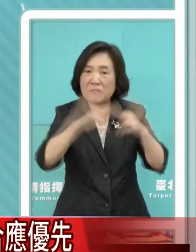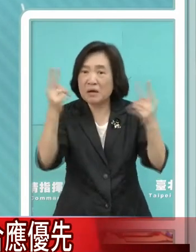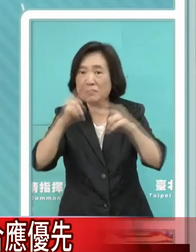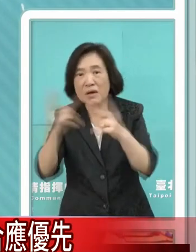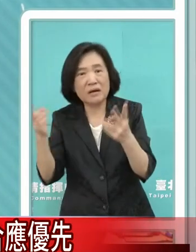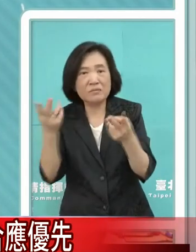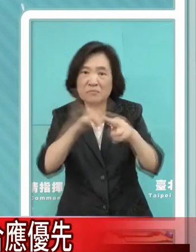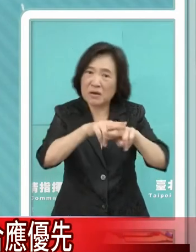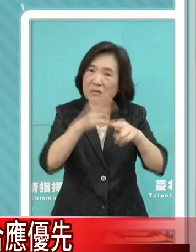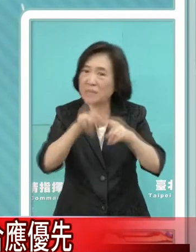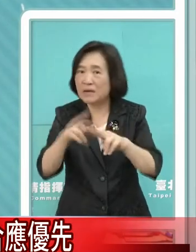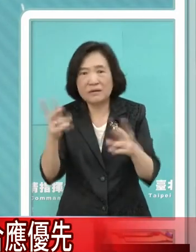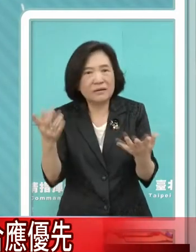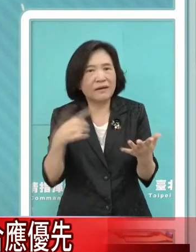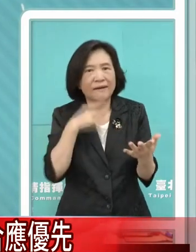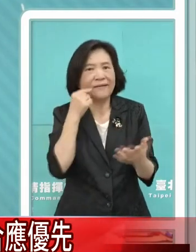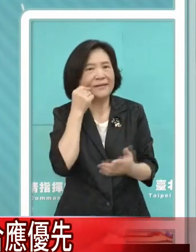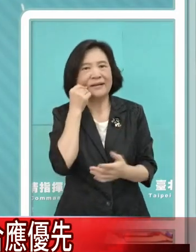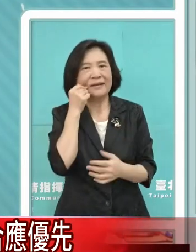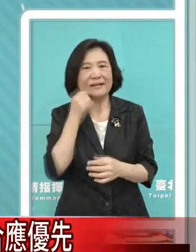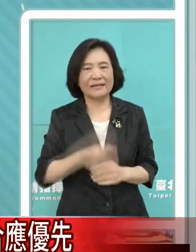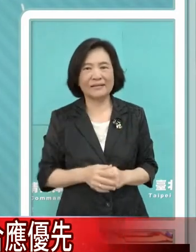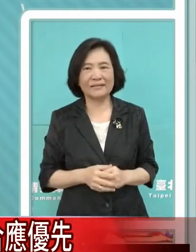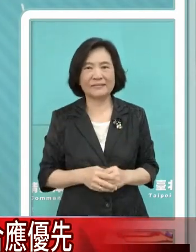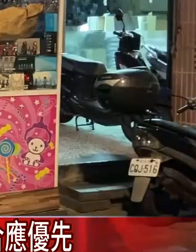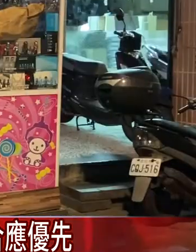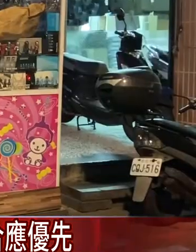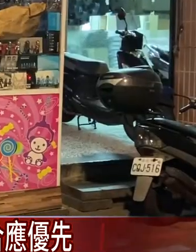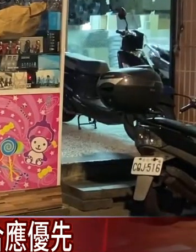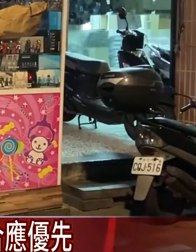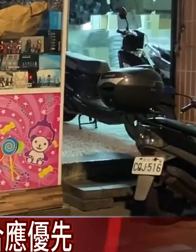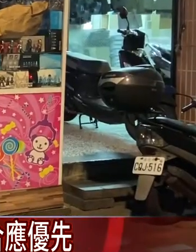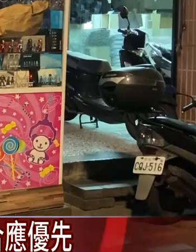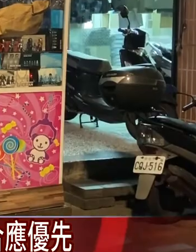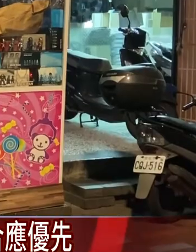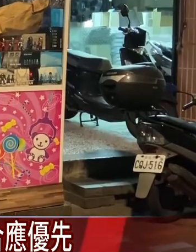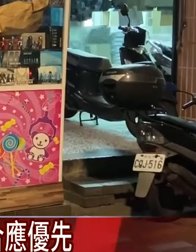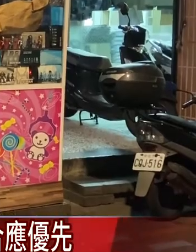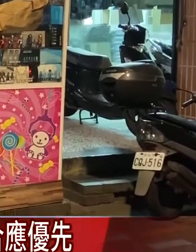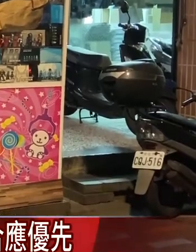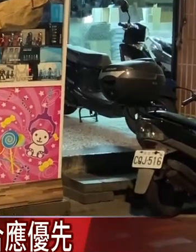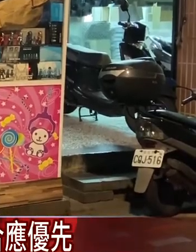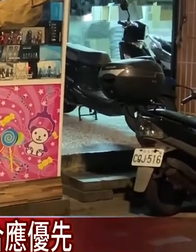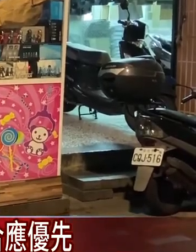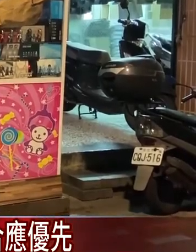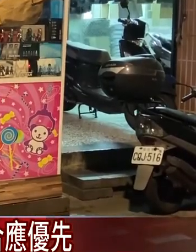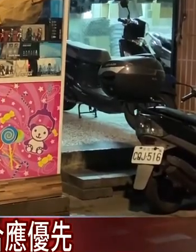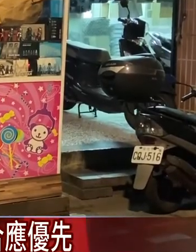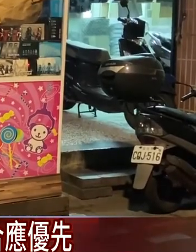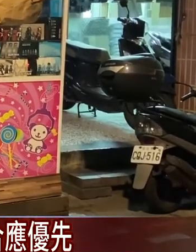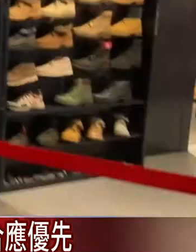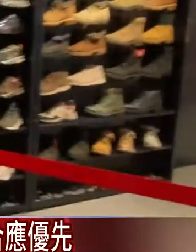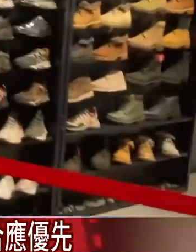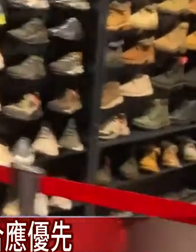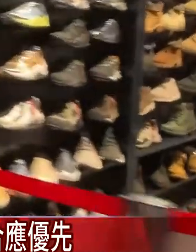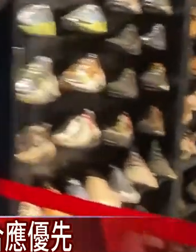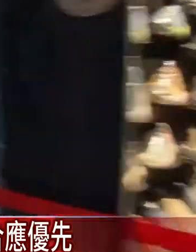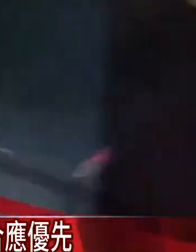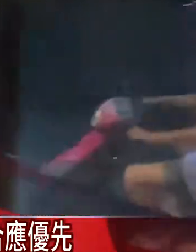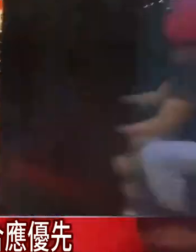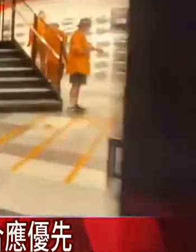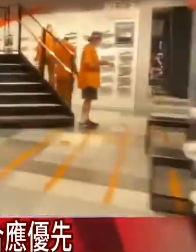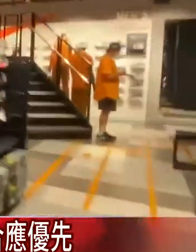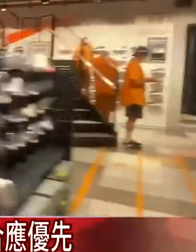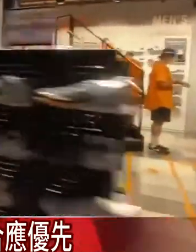分开不同的条件解封不太容易。那么。解封，你知道吗？如果问我的话，还是按照科学的，就是